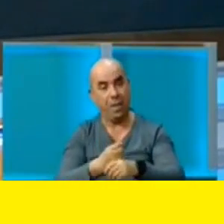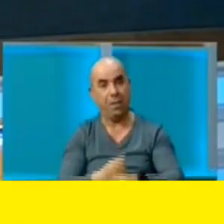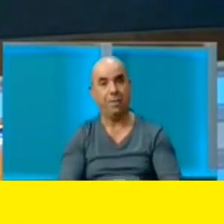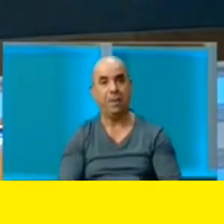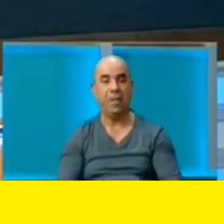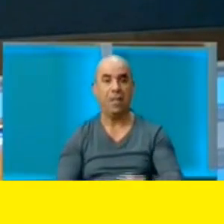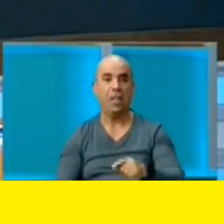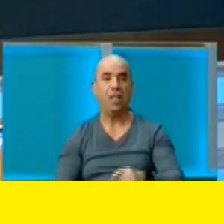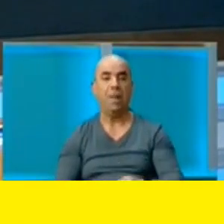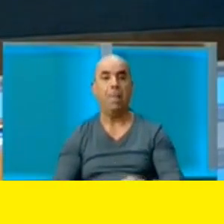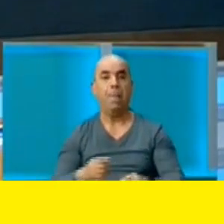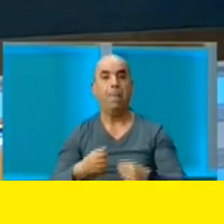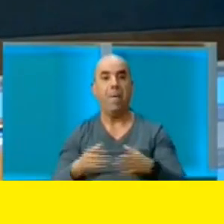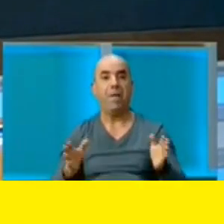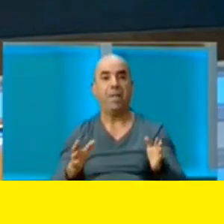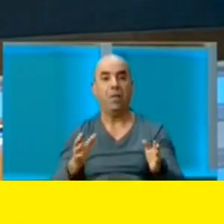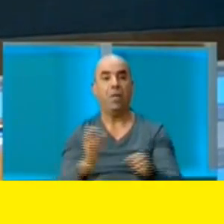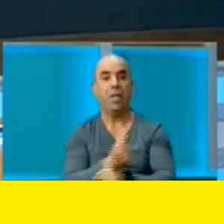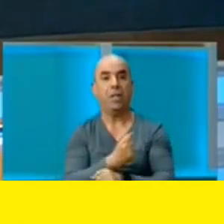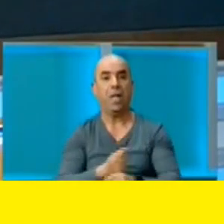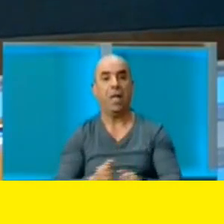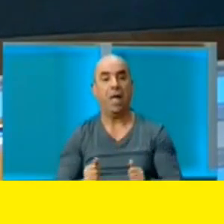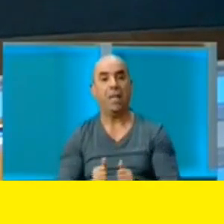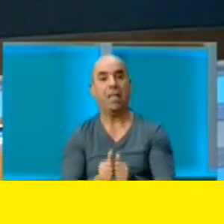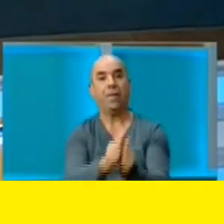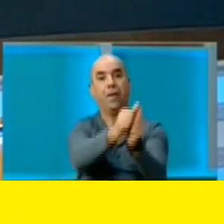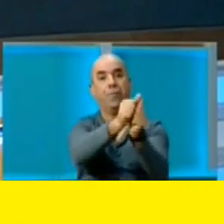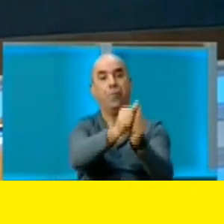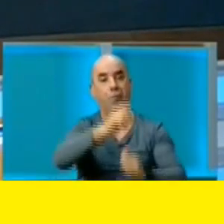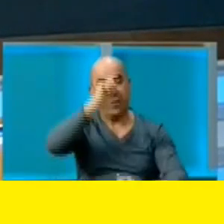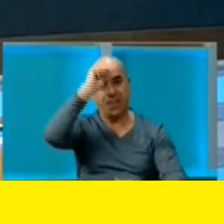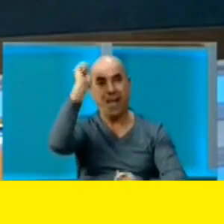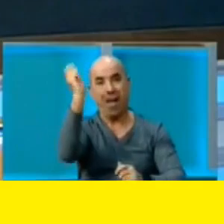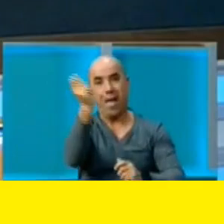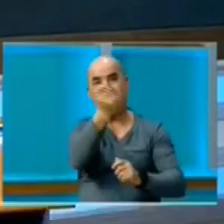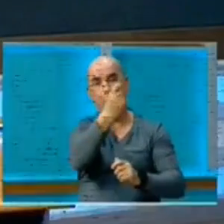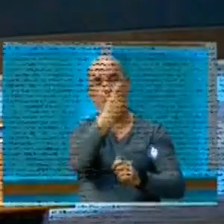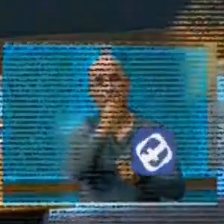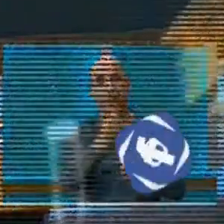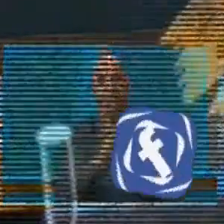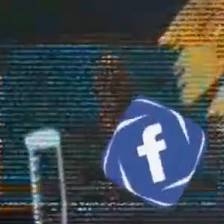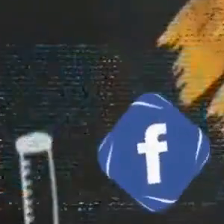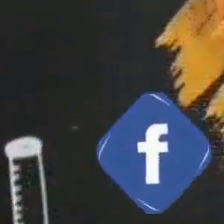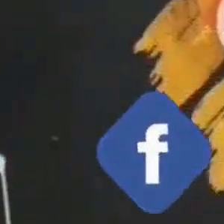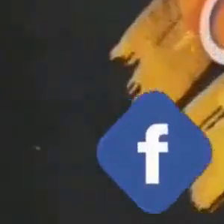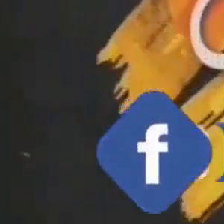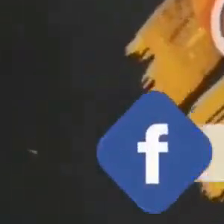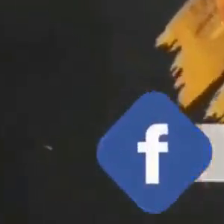نبراساً. مفاتيح النجاح ترافقكم، والسلام عليكم ورحمة الله تعالى وبركاته.